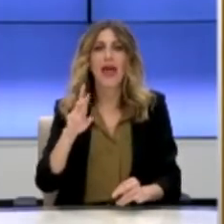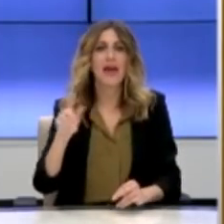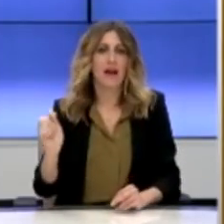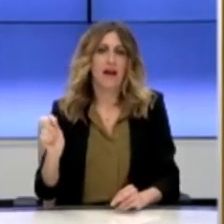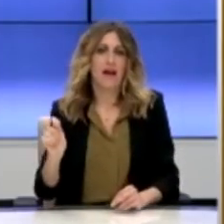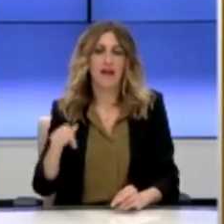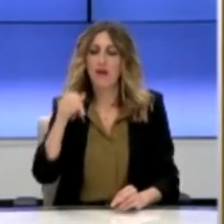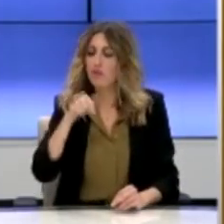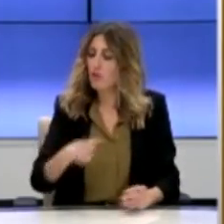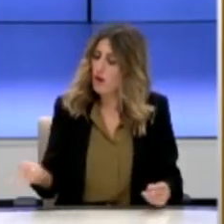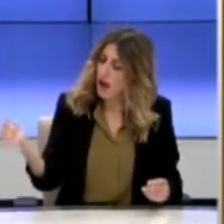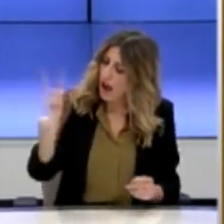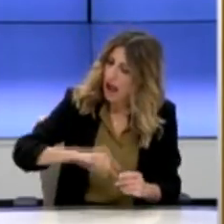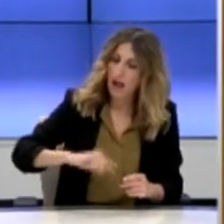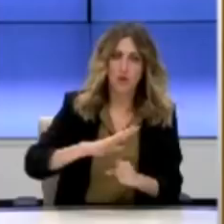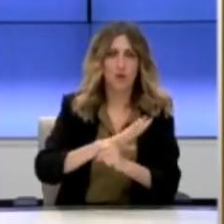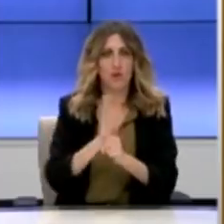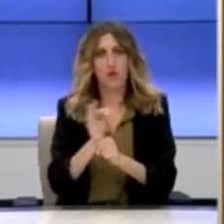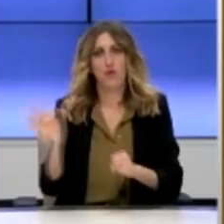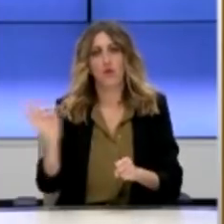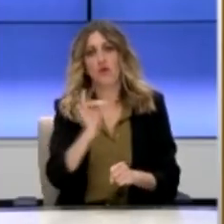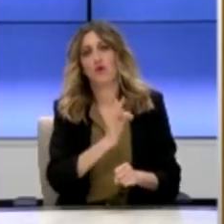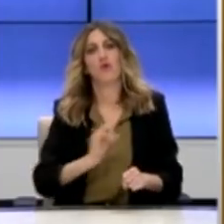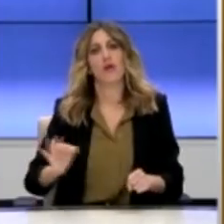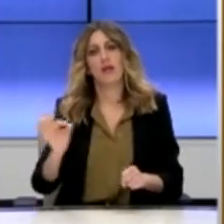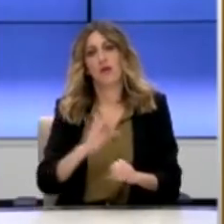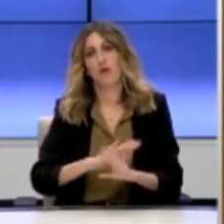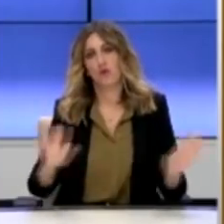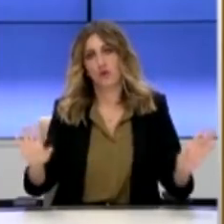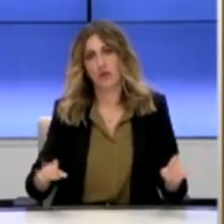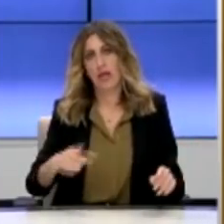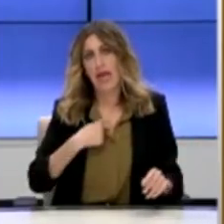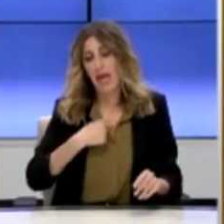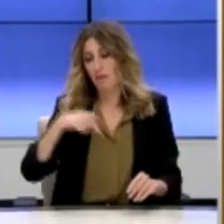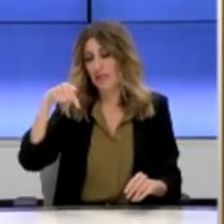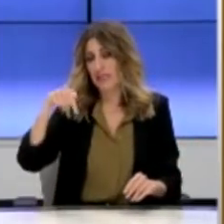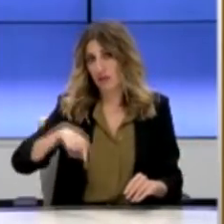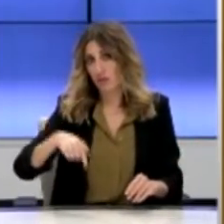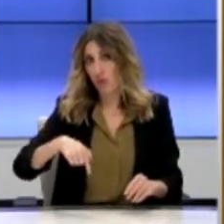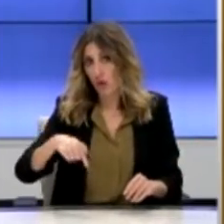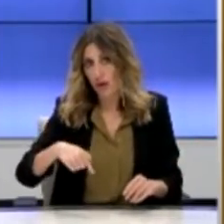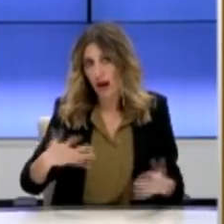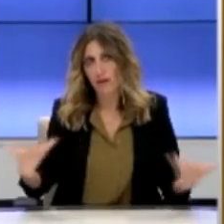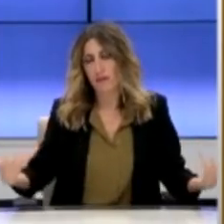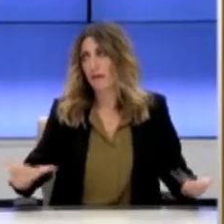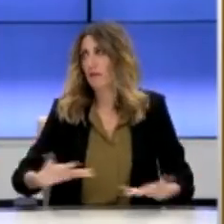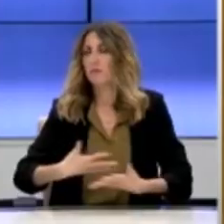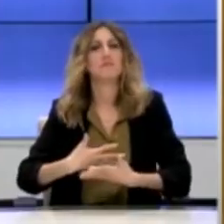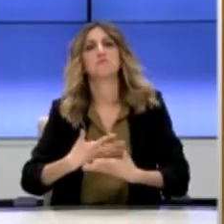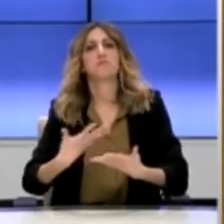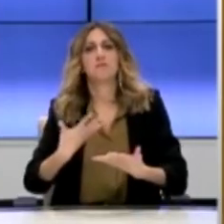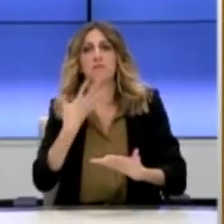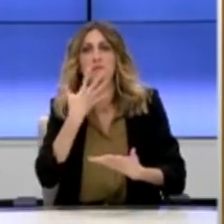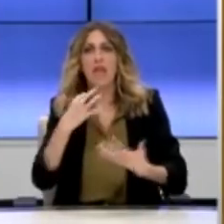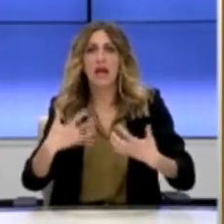Μάρκες και το βιβλίο του. Είμαστε στα χρόνια της τέταρτης βιομηχανικής επανάστασης. Τα ίδια